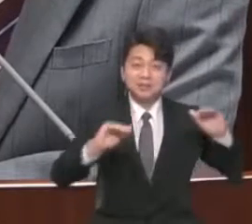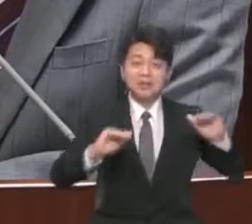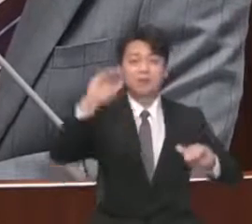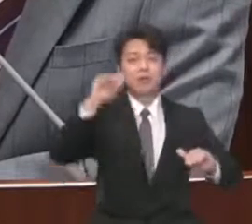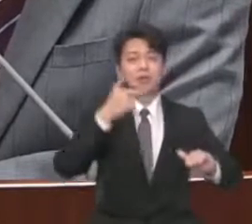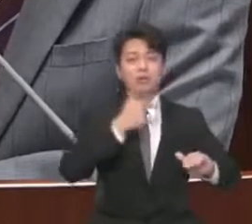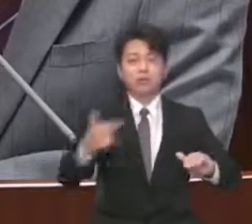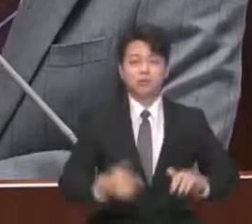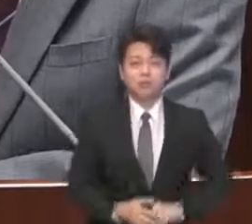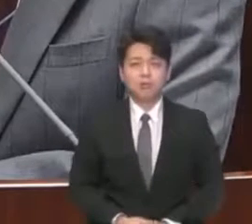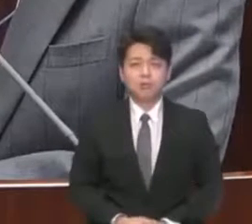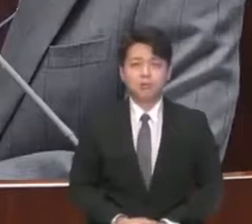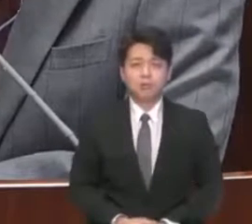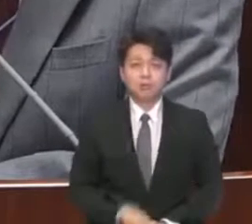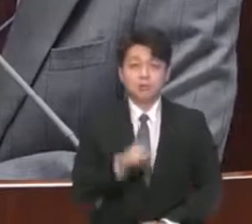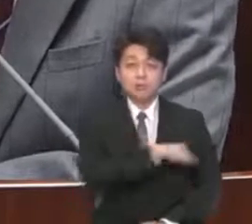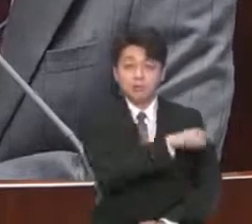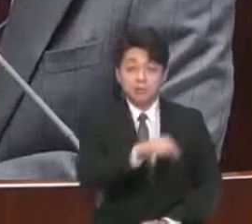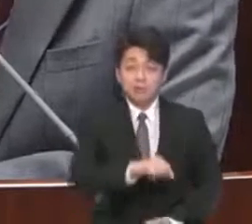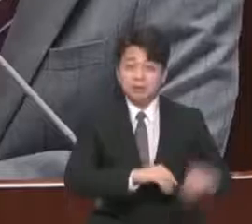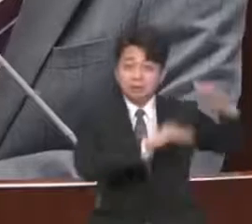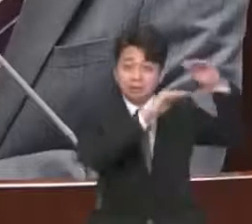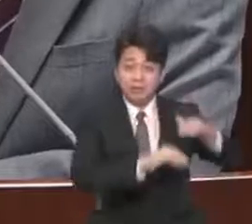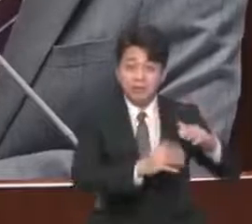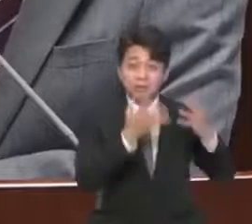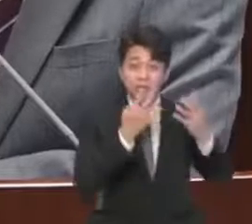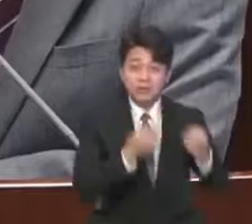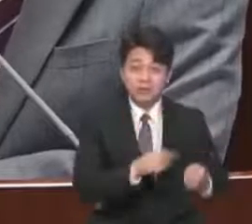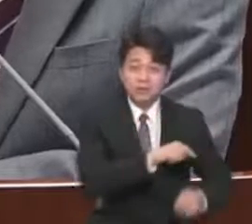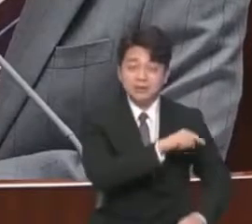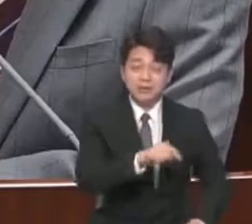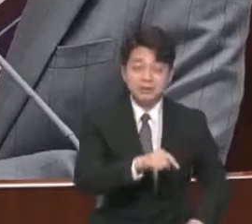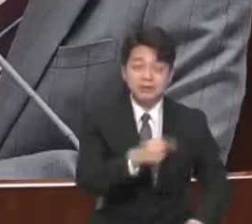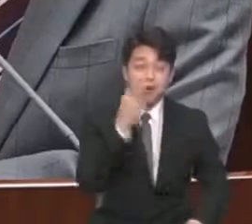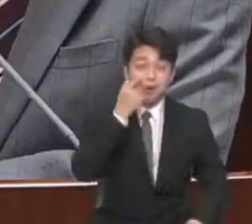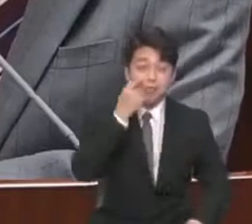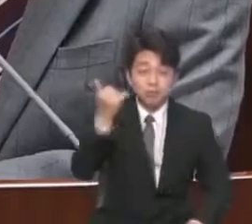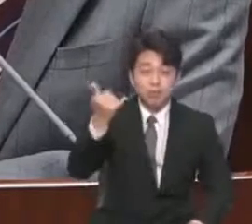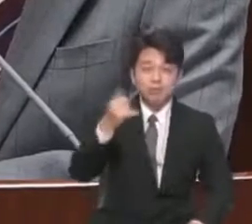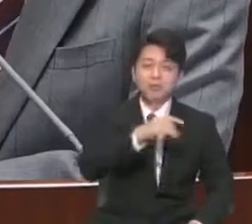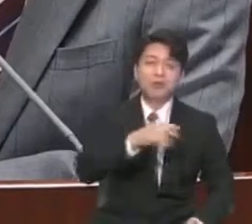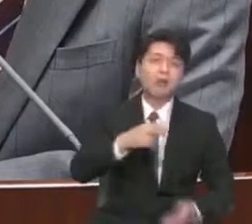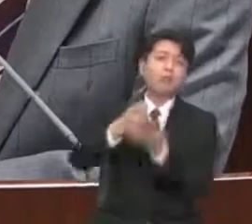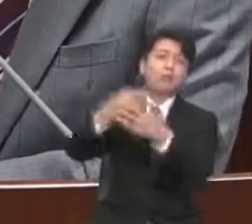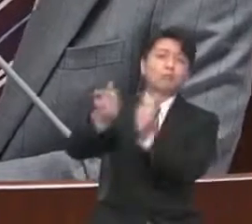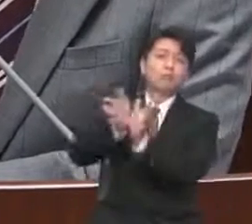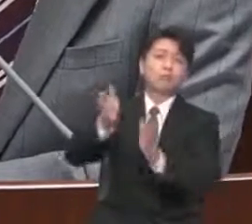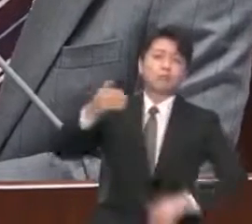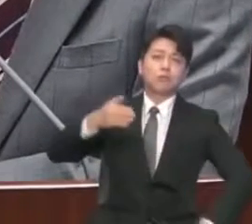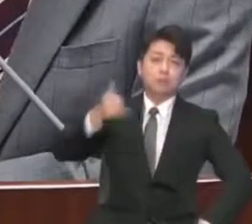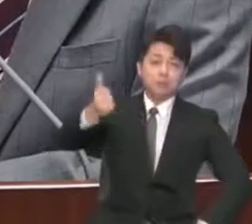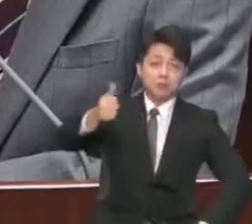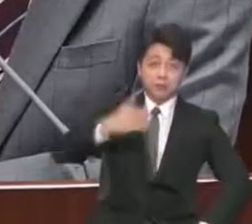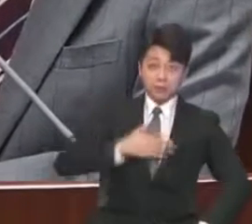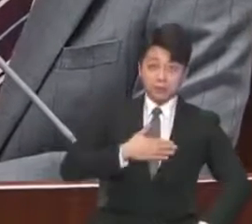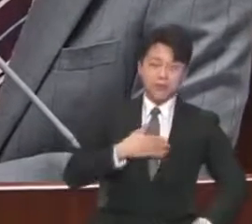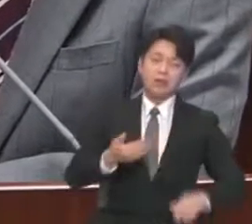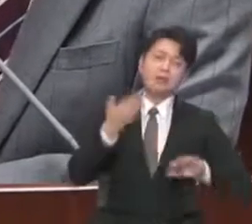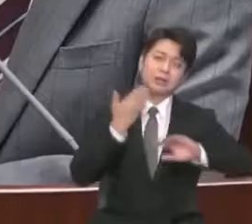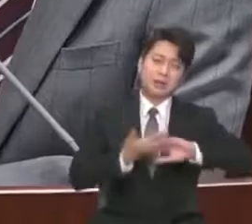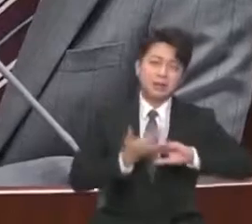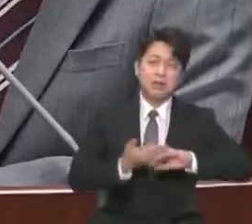병사들과 그 부모님들이 왜 우리는 서일병과 똑같은 혜택을 못 받고 차별받았냐, 불이익을